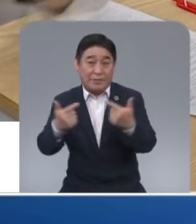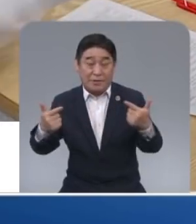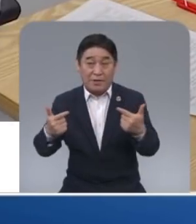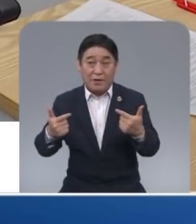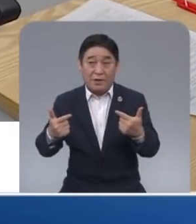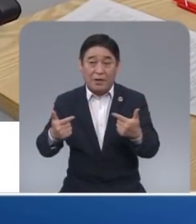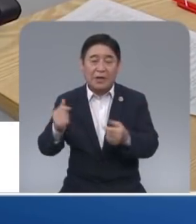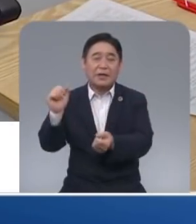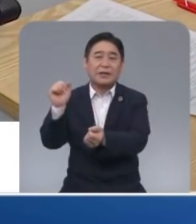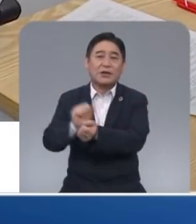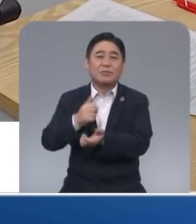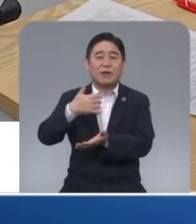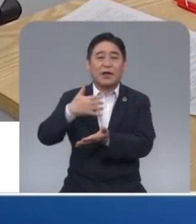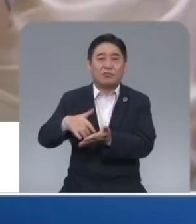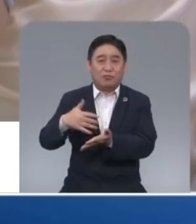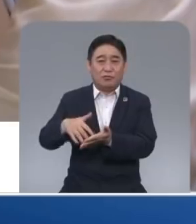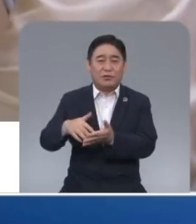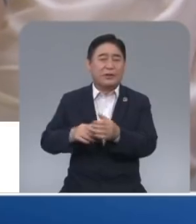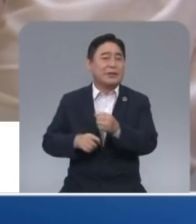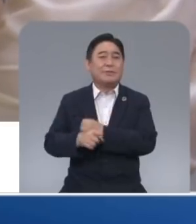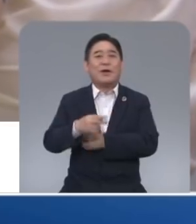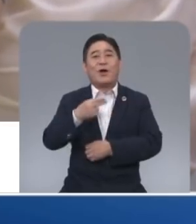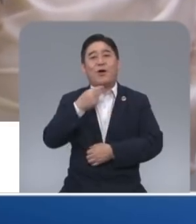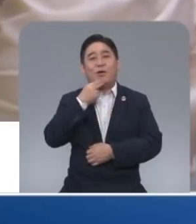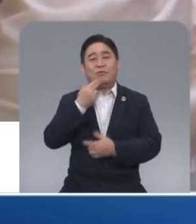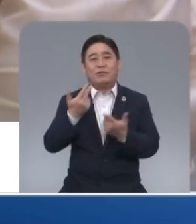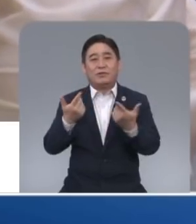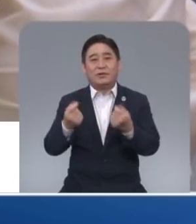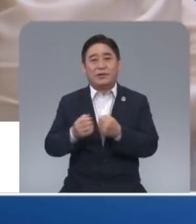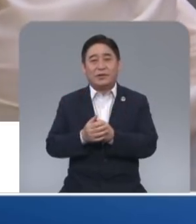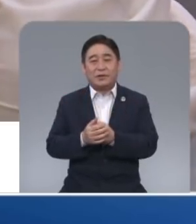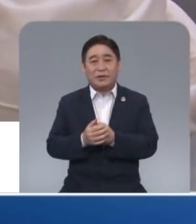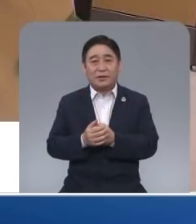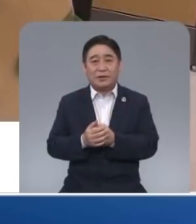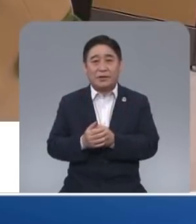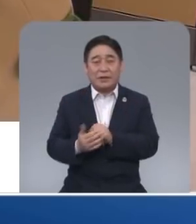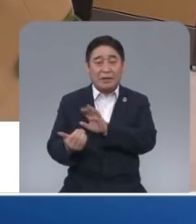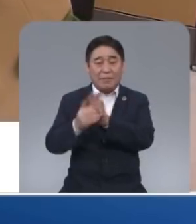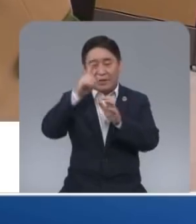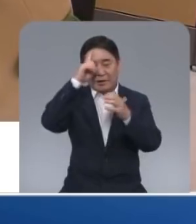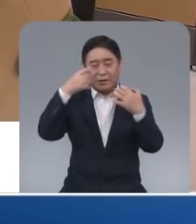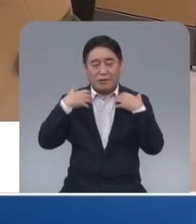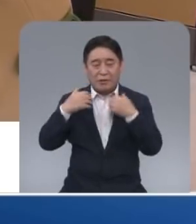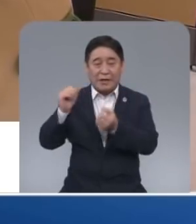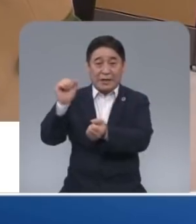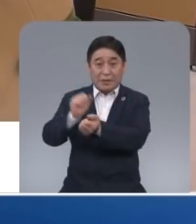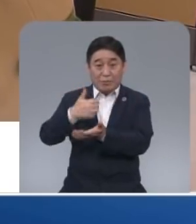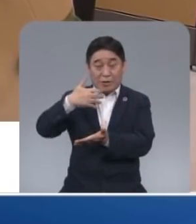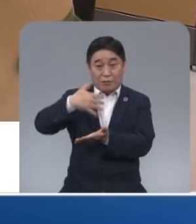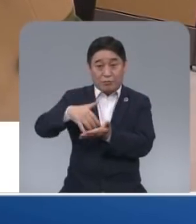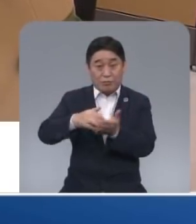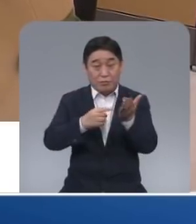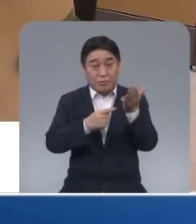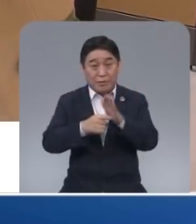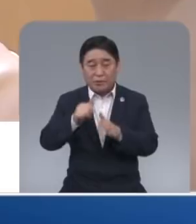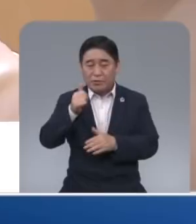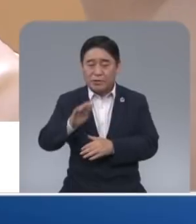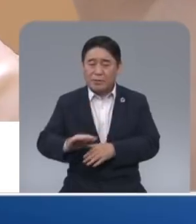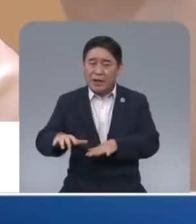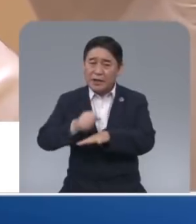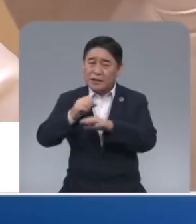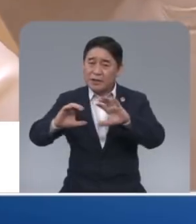결국 확진자 수는 큰 의미가 없을 수도 있습니다. 지금 방역 당국이 확진자 수를 계속 밝히고 있는데 네. 싱가포르 같은